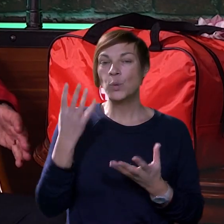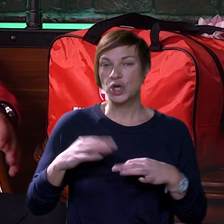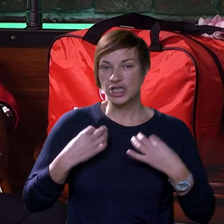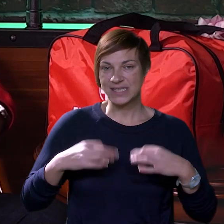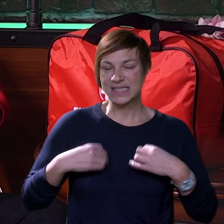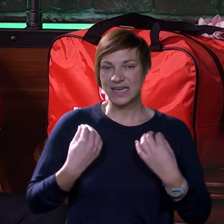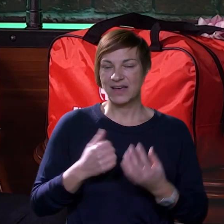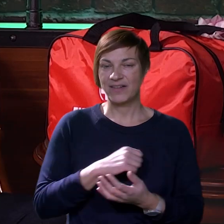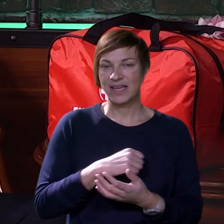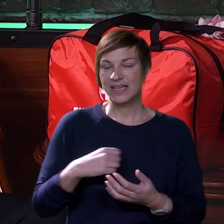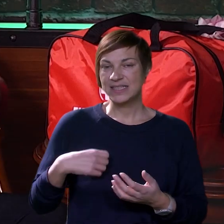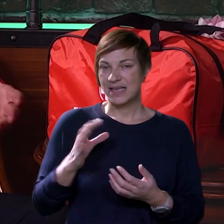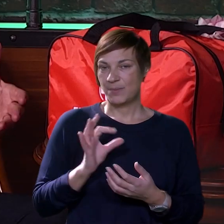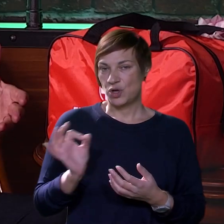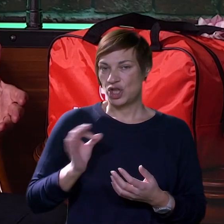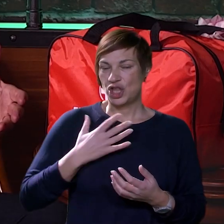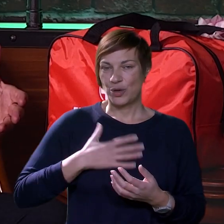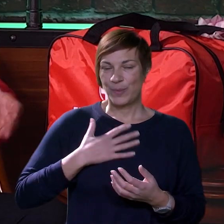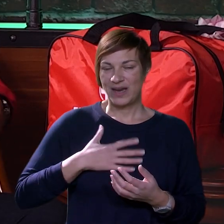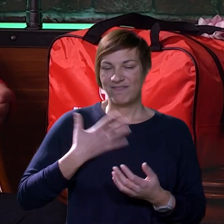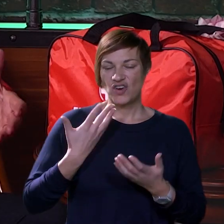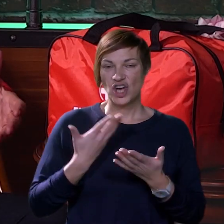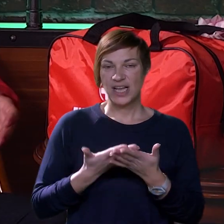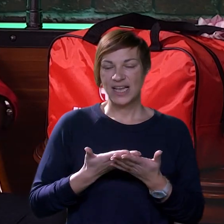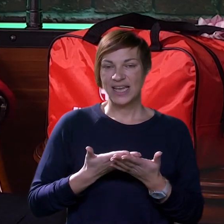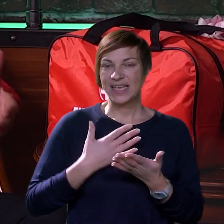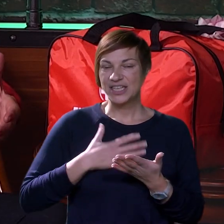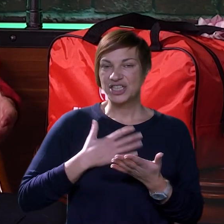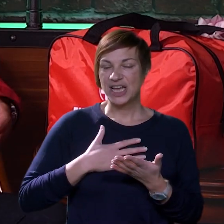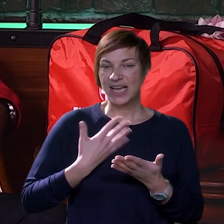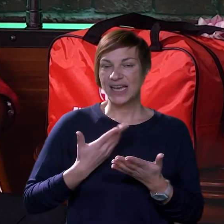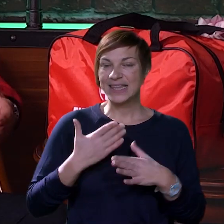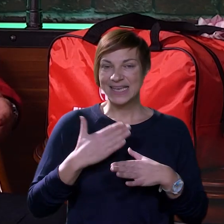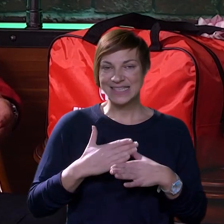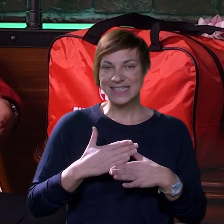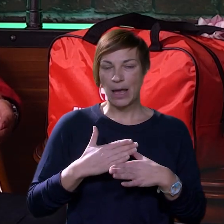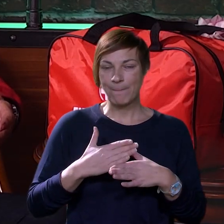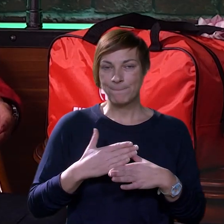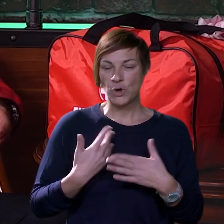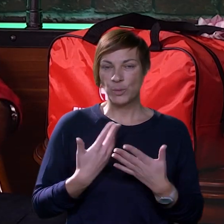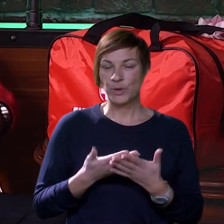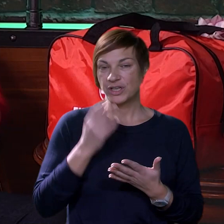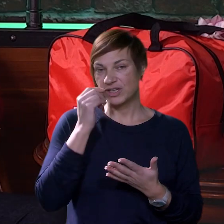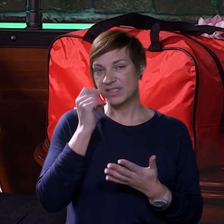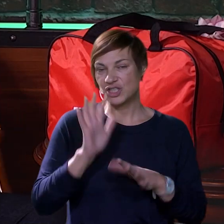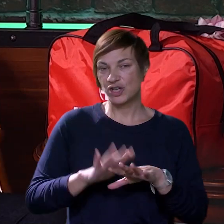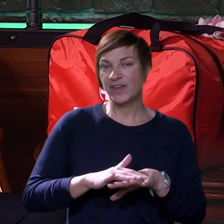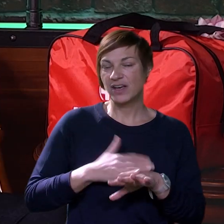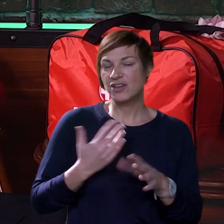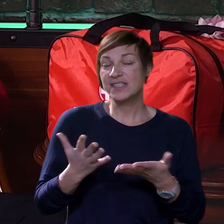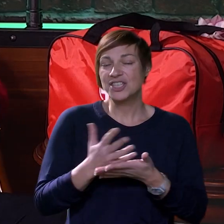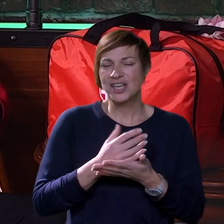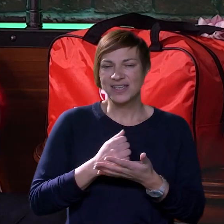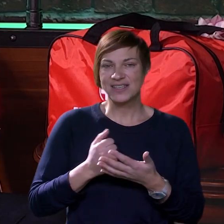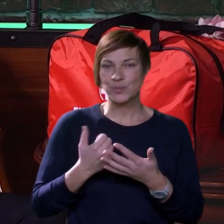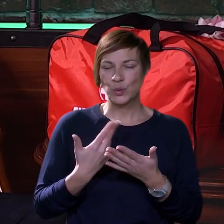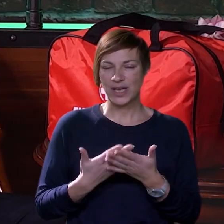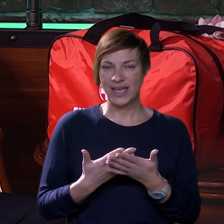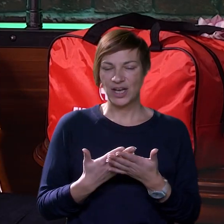zdravlja i samo dobre volje. Eto, dobre volje i želje da se pomogne, i onda će se čovjek osjeća